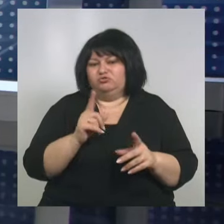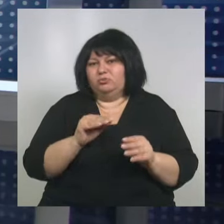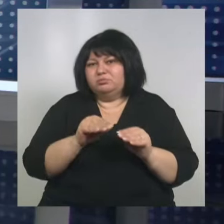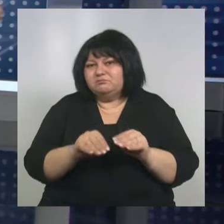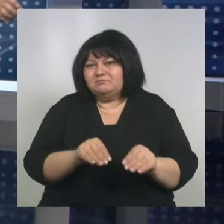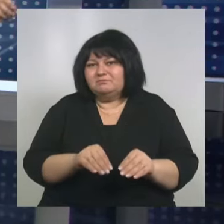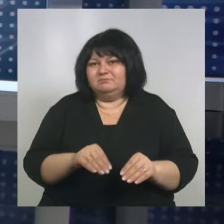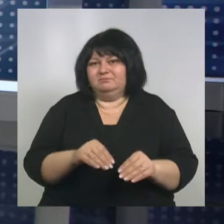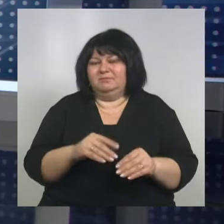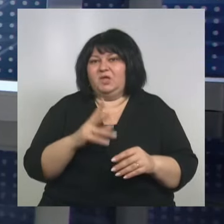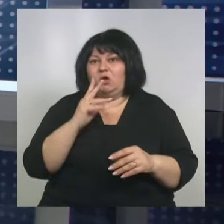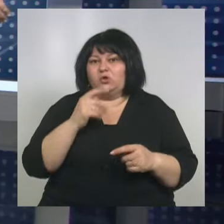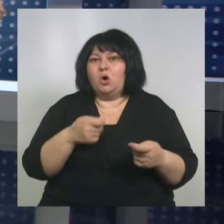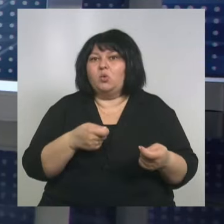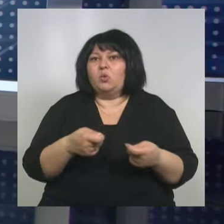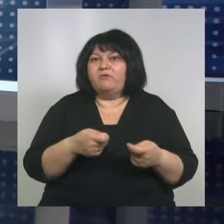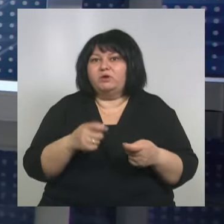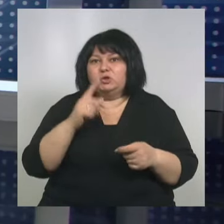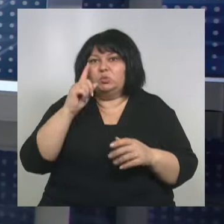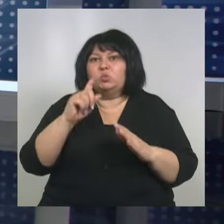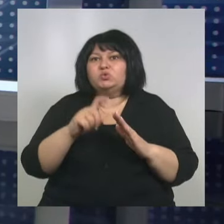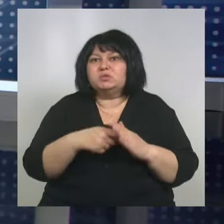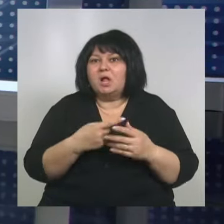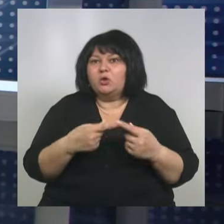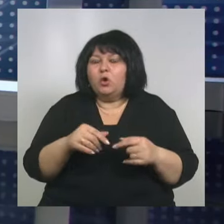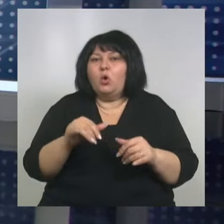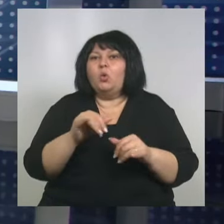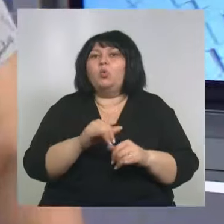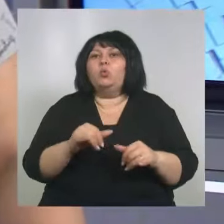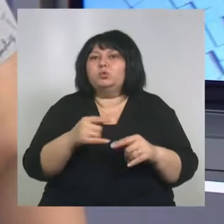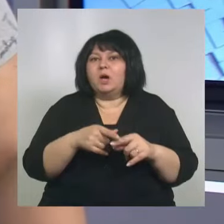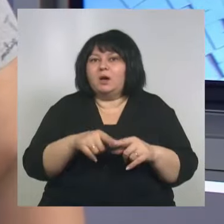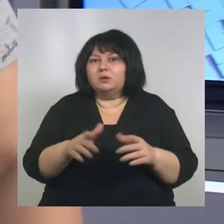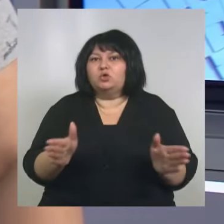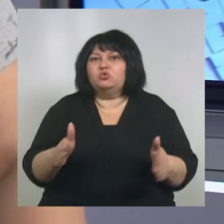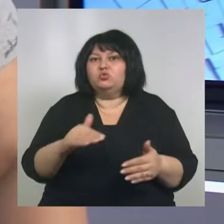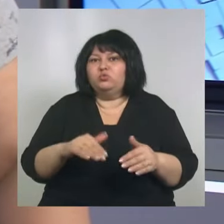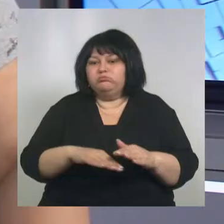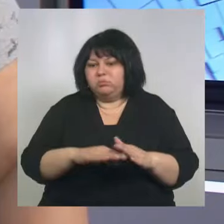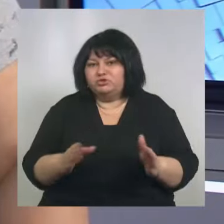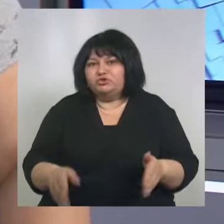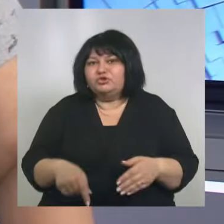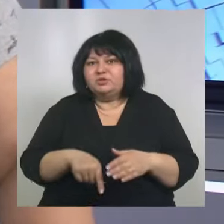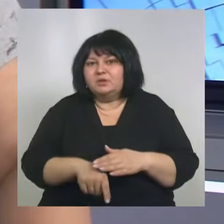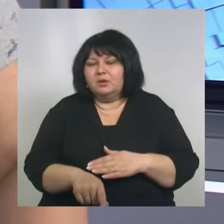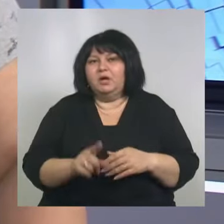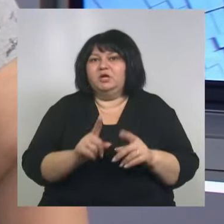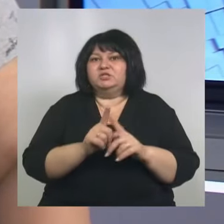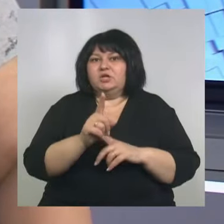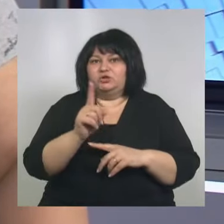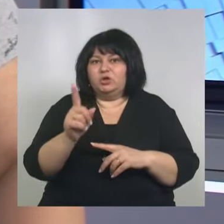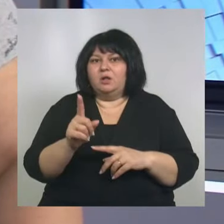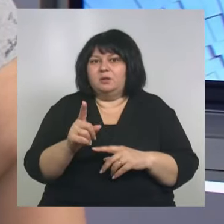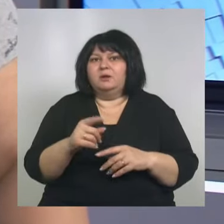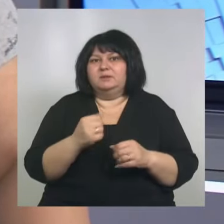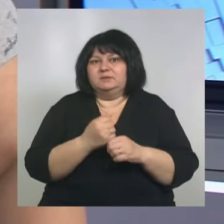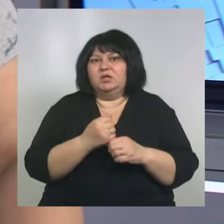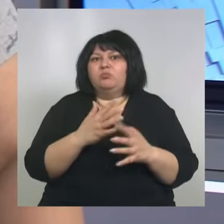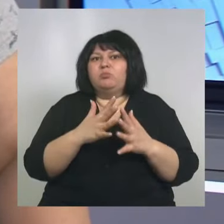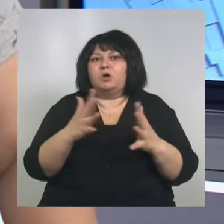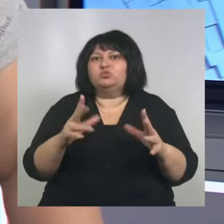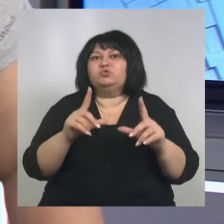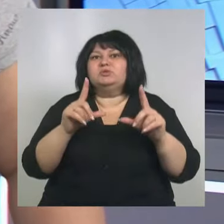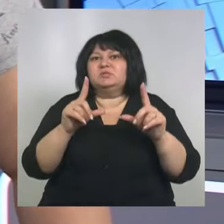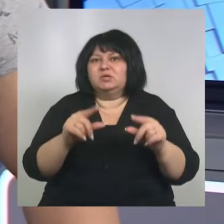появились А когда руководитель организации узнал Куда эти тумбочки ну в итоге сказал что сначала сказал что сделать большую скидку А по